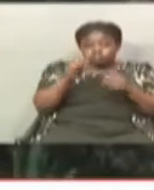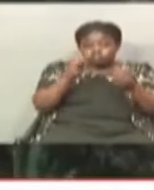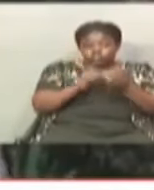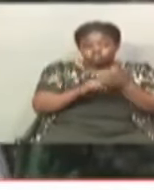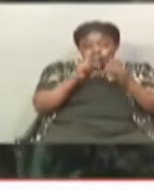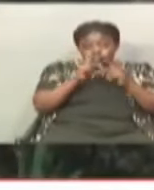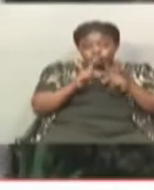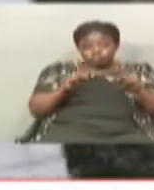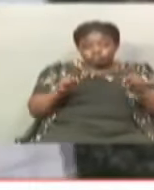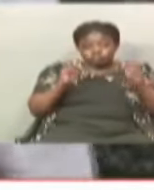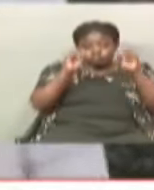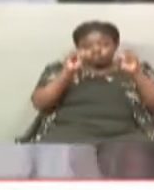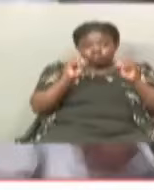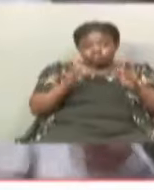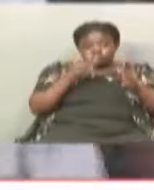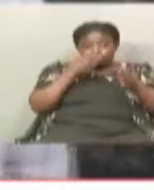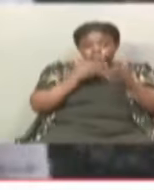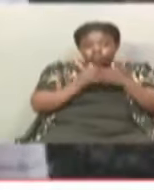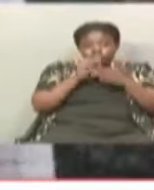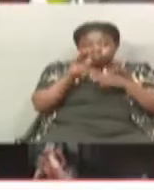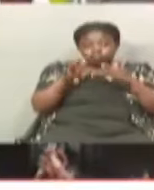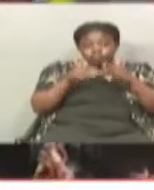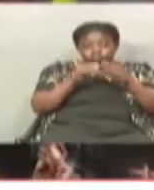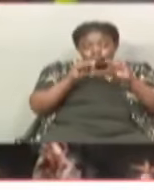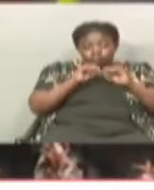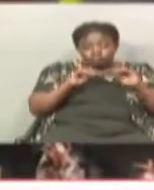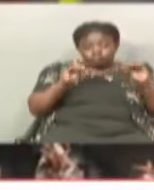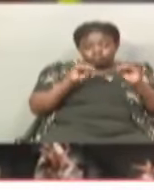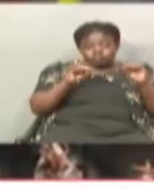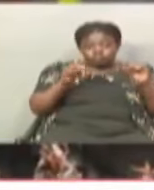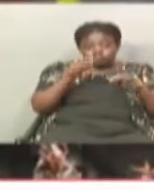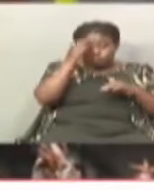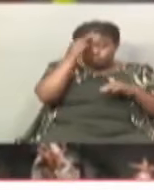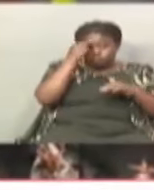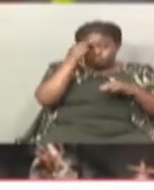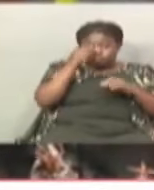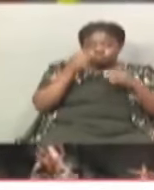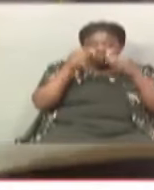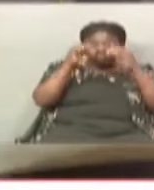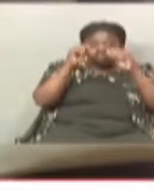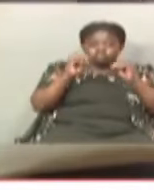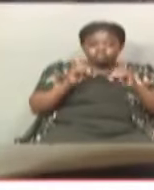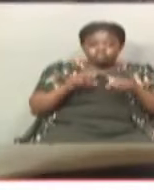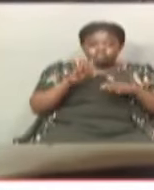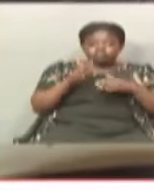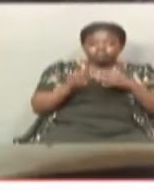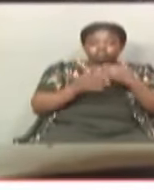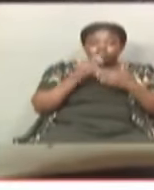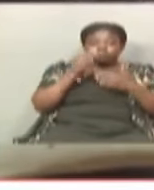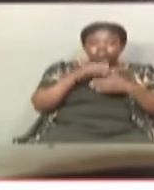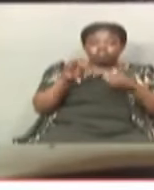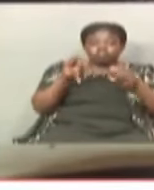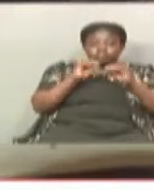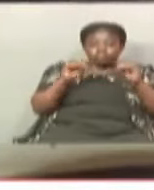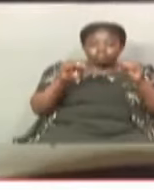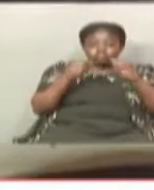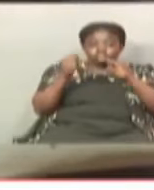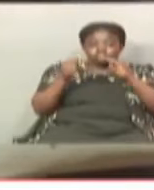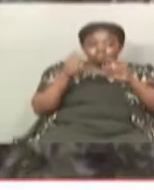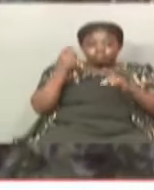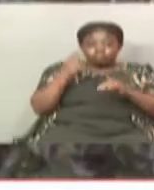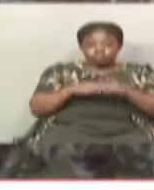emirembe abasomesa balungi fena tuli well trained amu kubayizi beza abasomesa baabwe abafaayo nyo okubasomesa mu mbeera